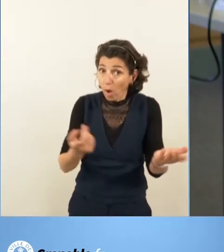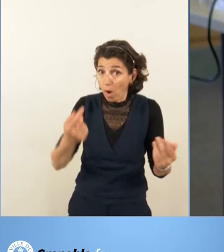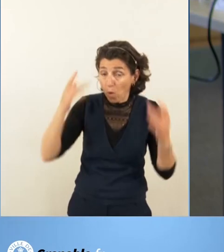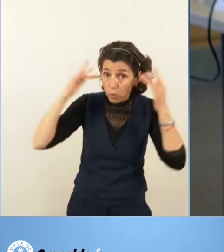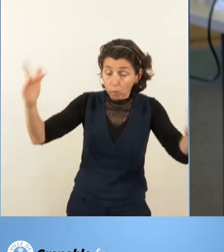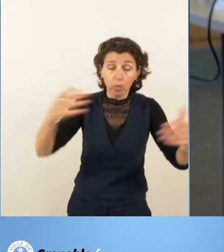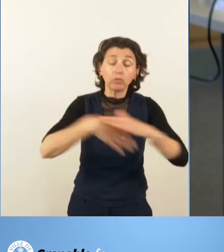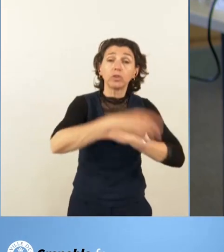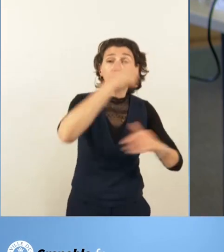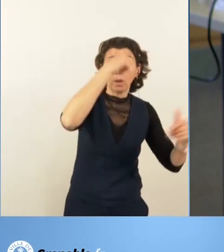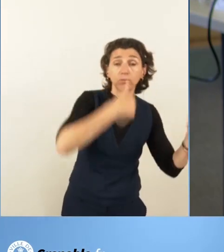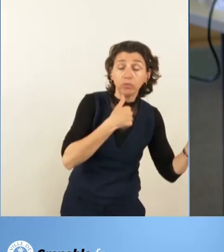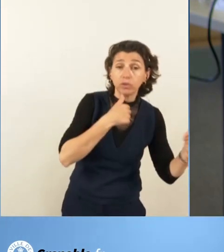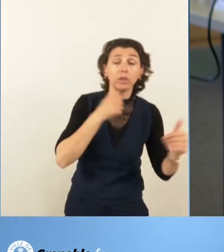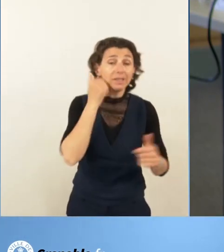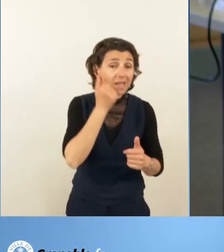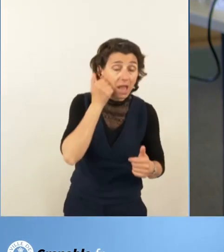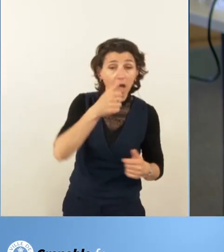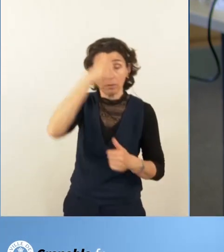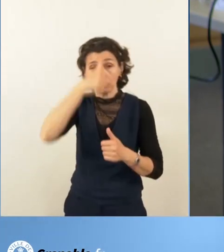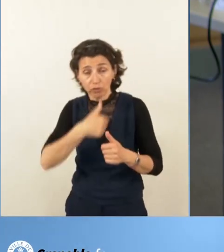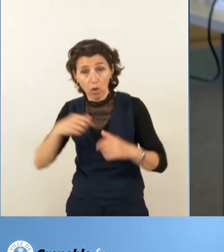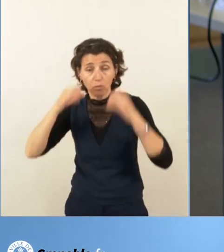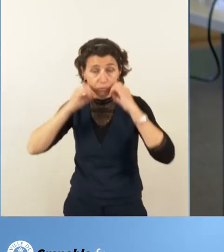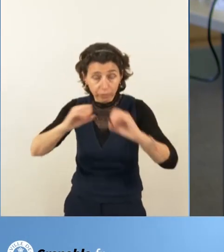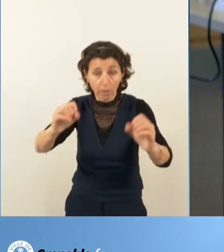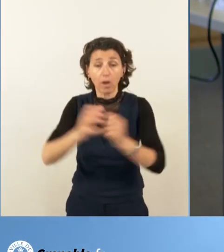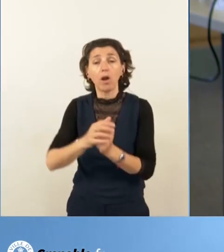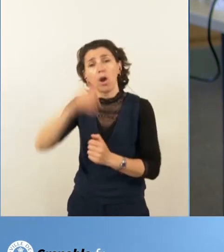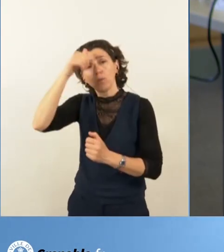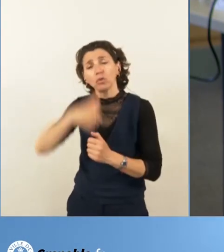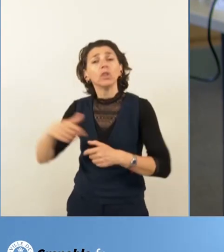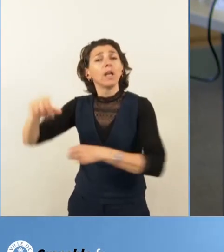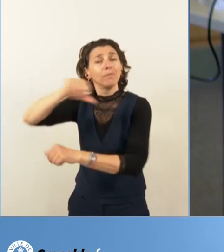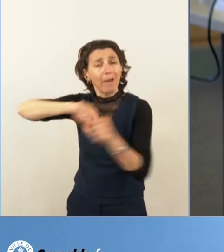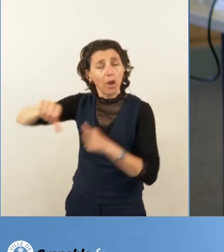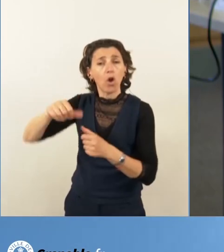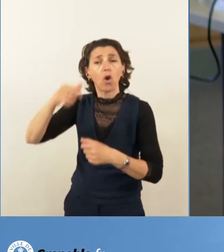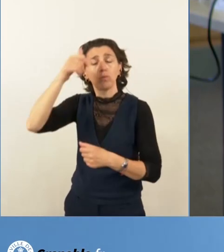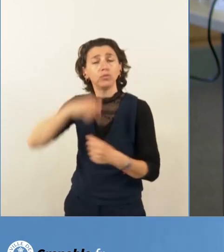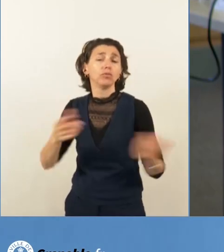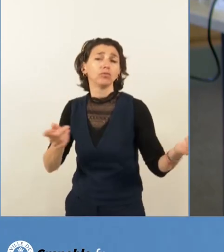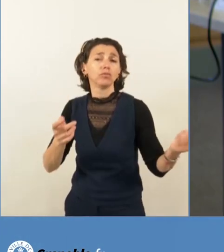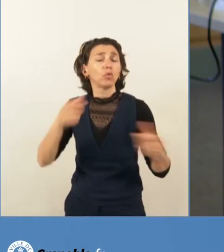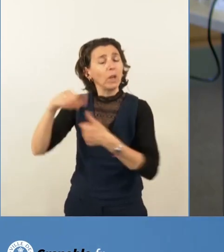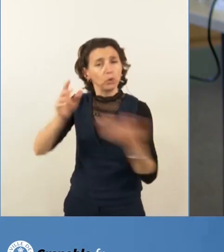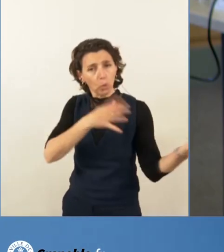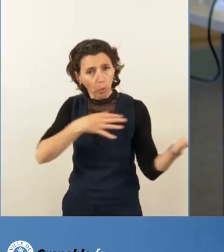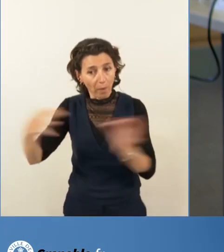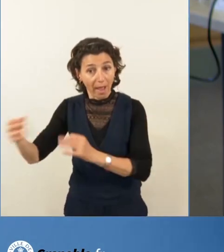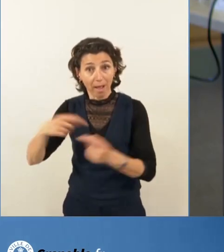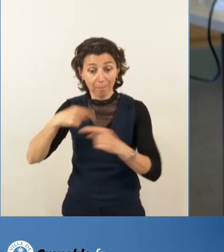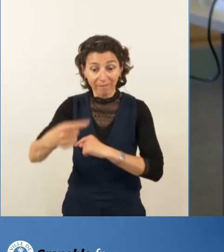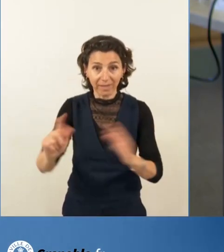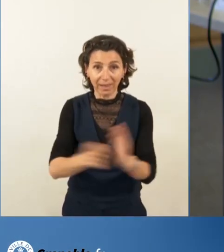Stendhal au collection permanente du Musée il y a deux expositions temporaires devient donc gratuit pour toutes et tous à compter du 23